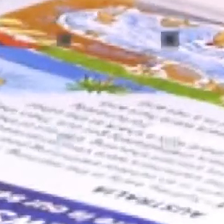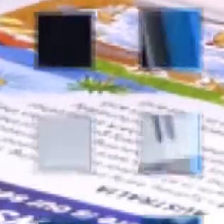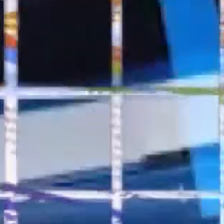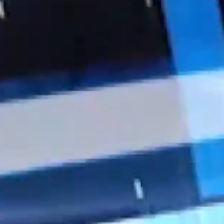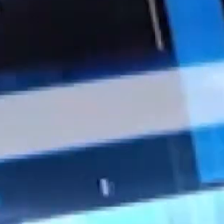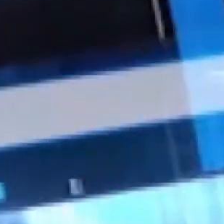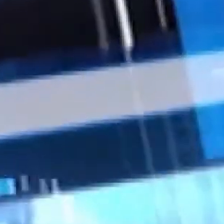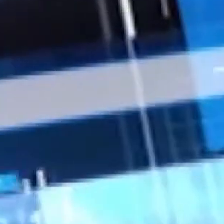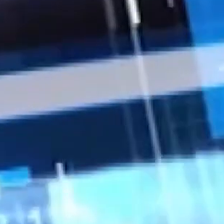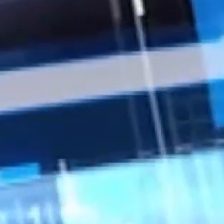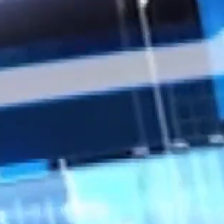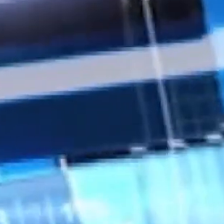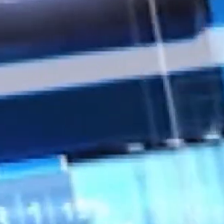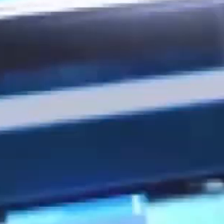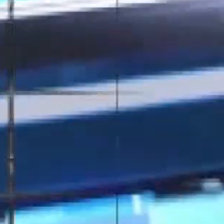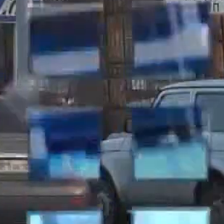аяқталады.